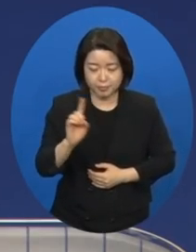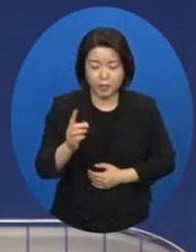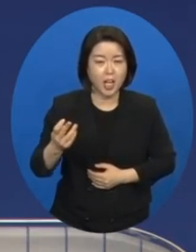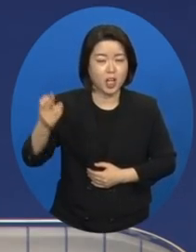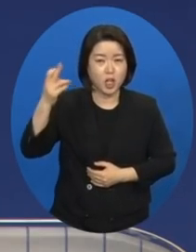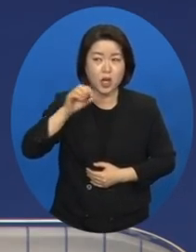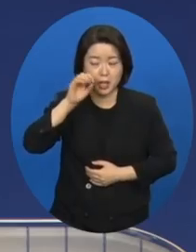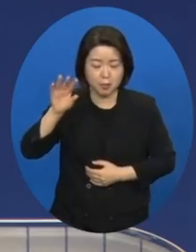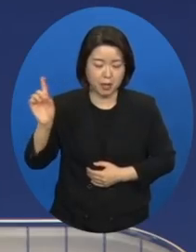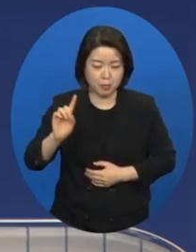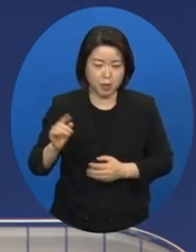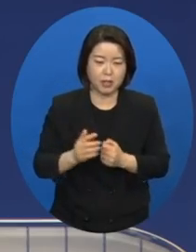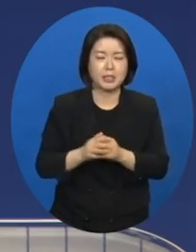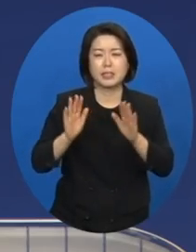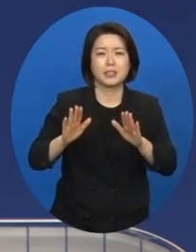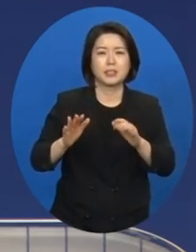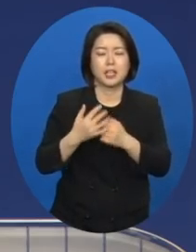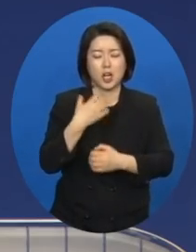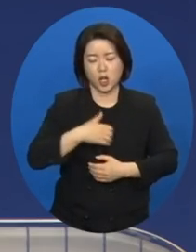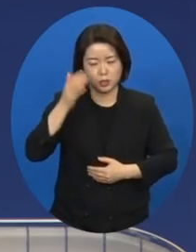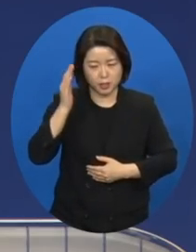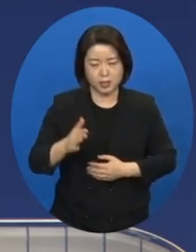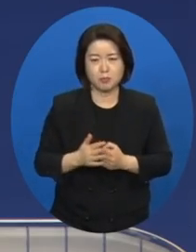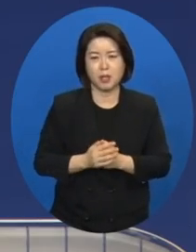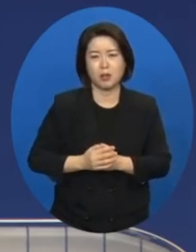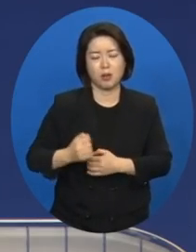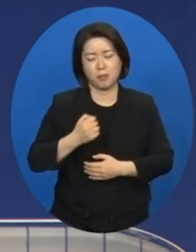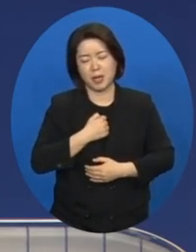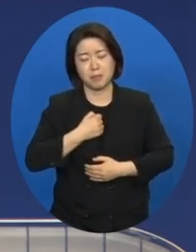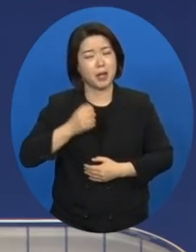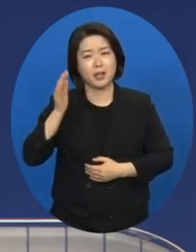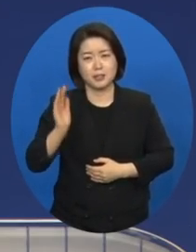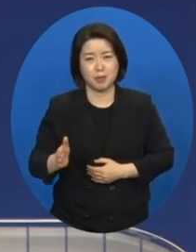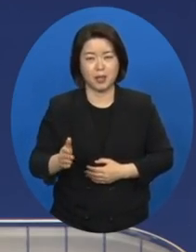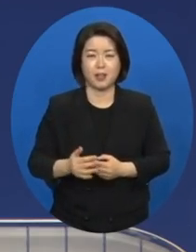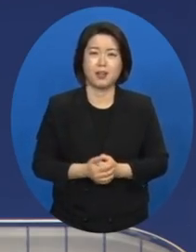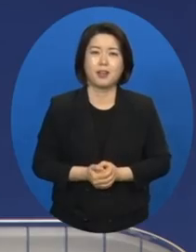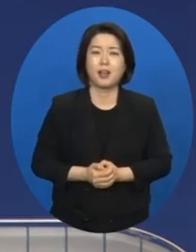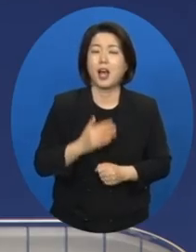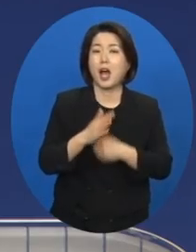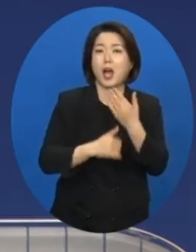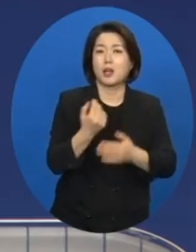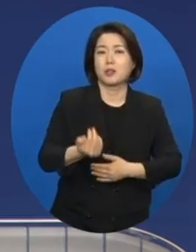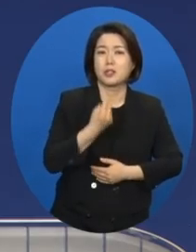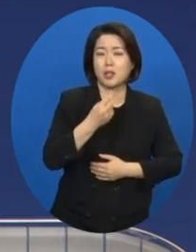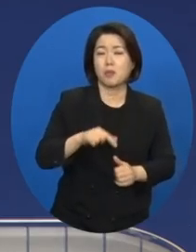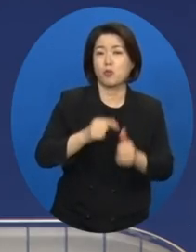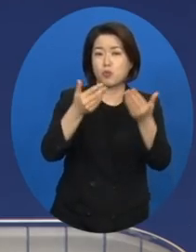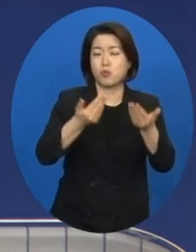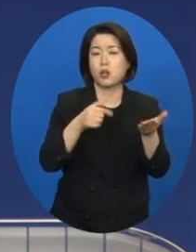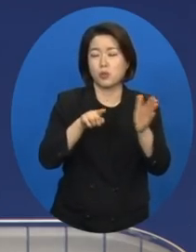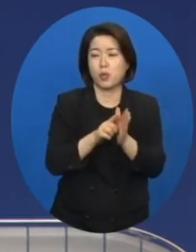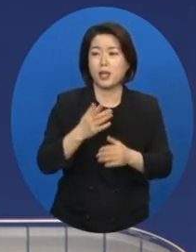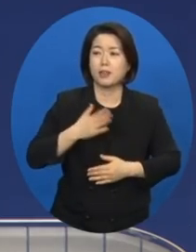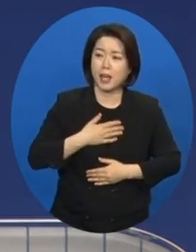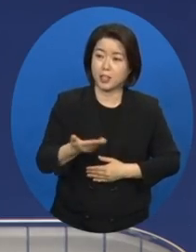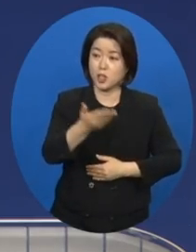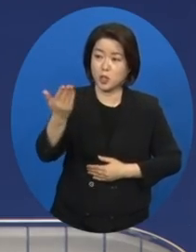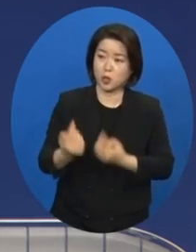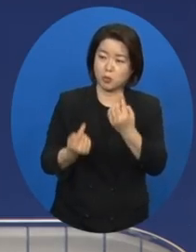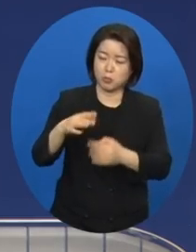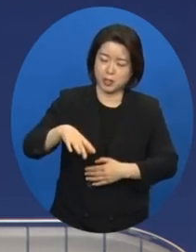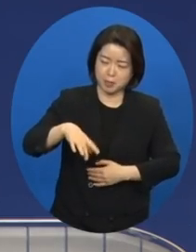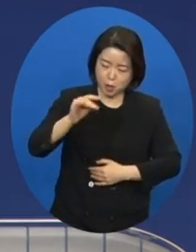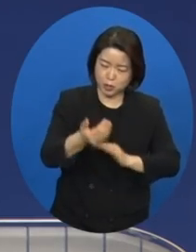말고 한탄하지도 마십시오. 하나님의 생명을 구원하시려고 나를 당신들보다 먼저